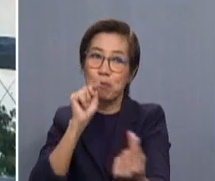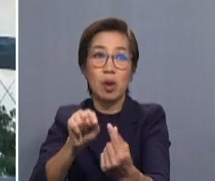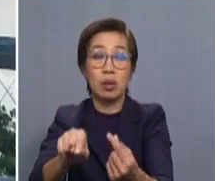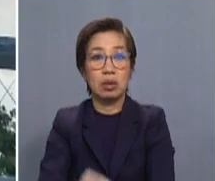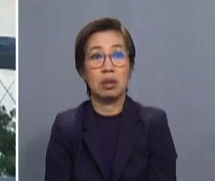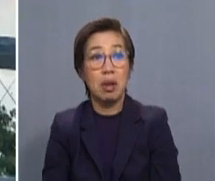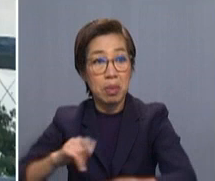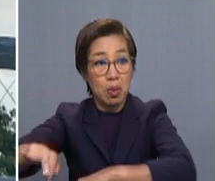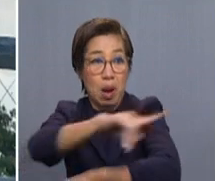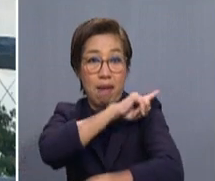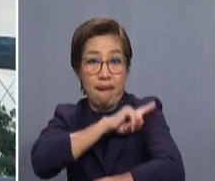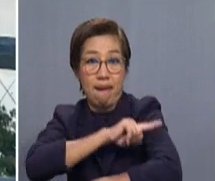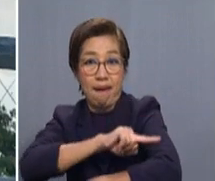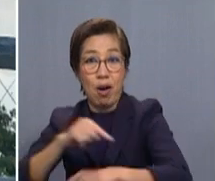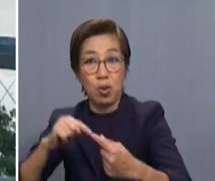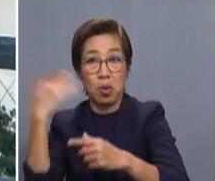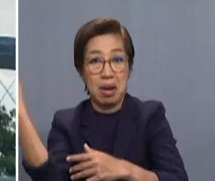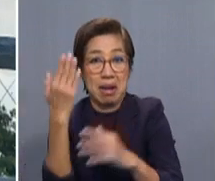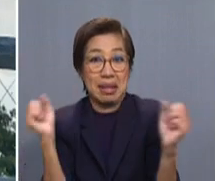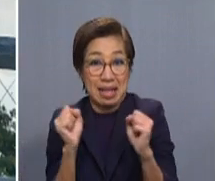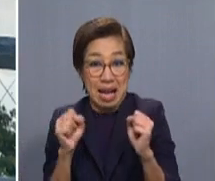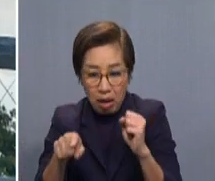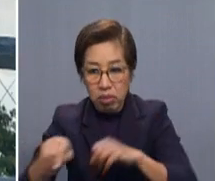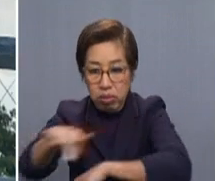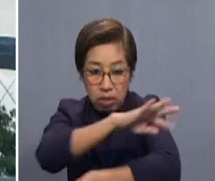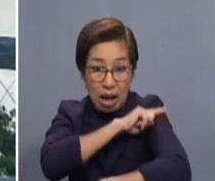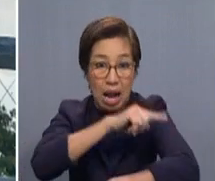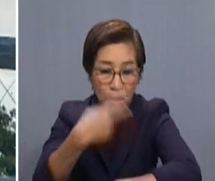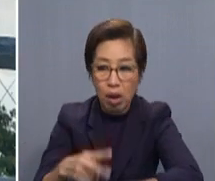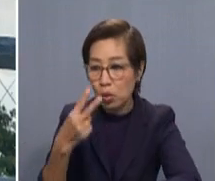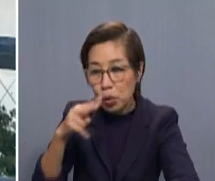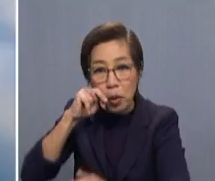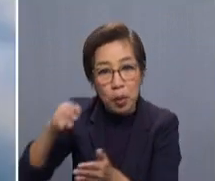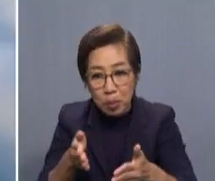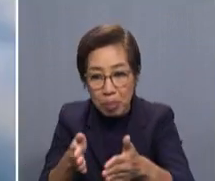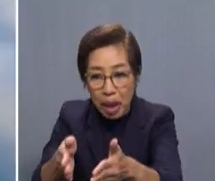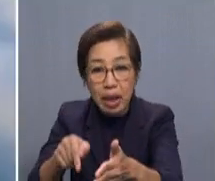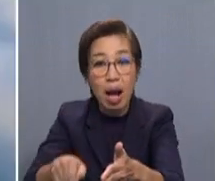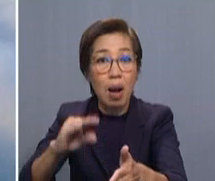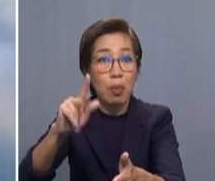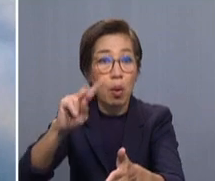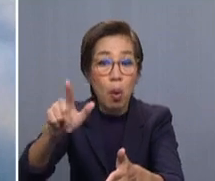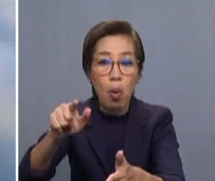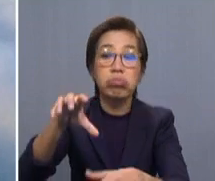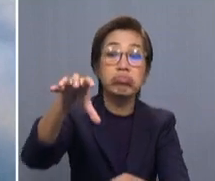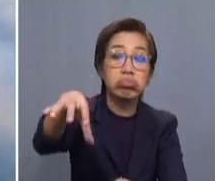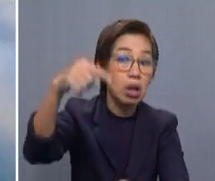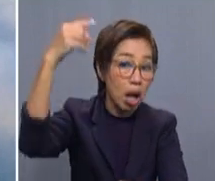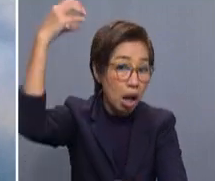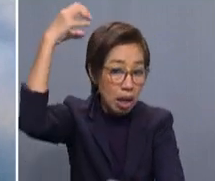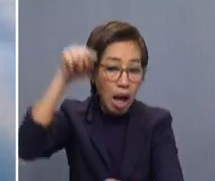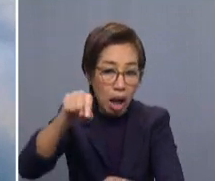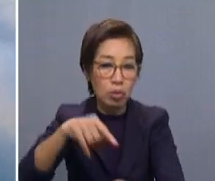นอกจากจะเกิดทะเลหมอสวยงามในช่วงสภาพอากาศหนาวเย็นแล้วเนี่ยยังไปชมทัศนียภาพของแม่น้ำโขงแล้วก็ฝั่งประเทศลาวชมวิถีชีวิตของ